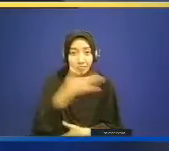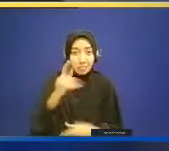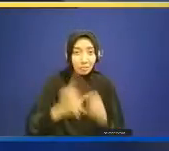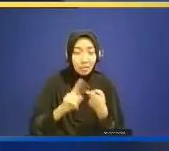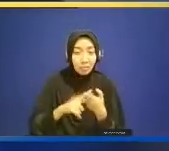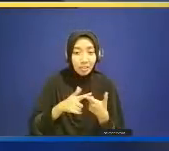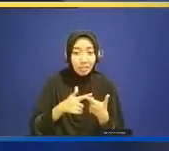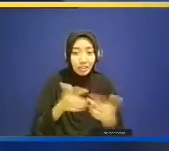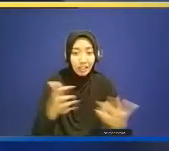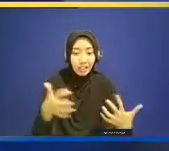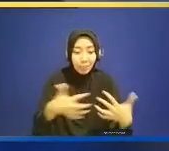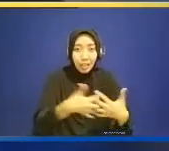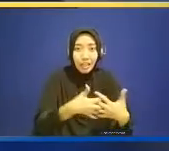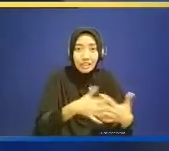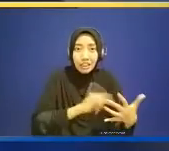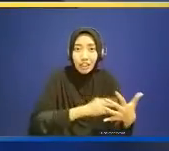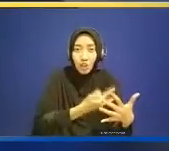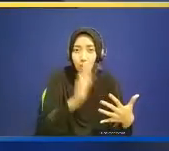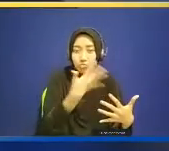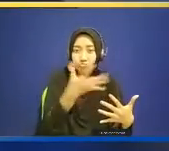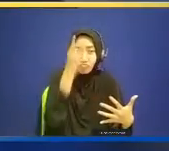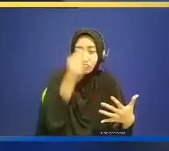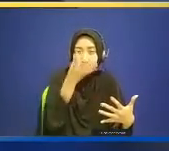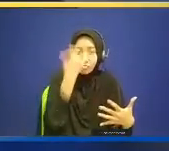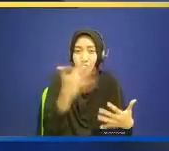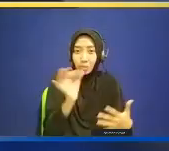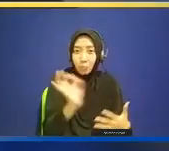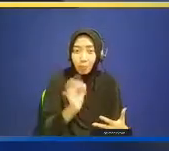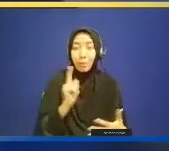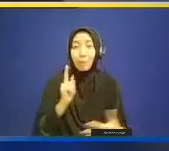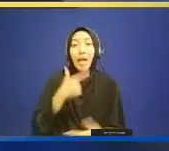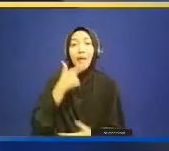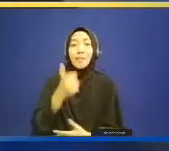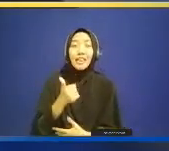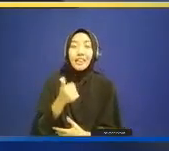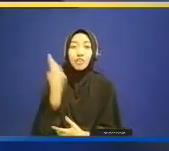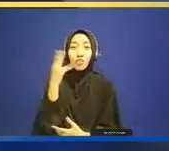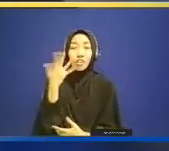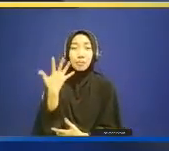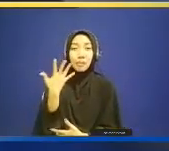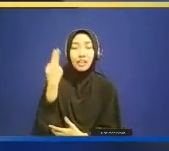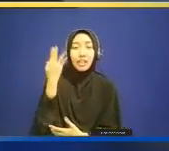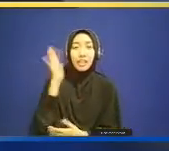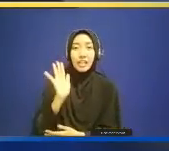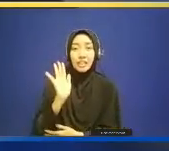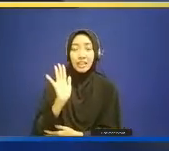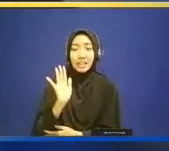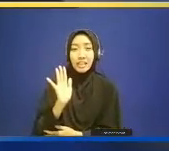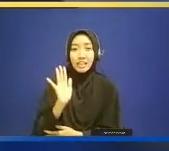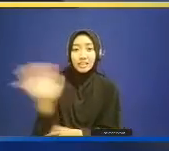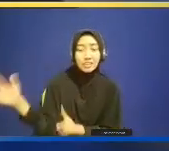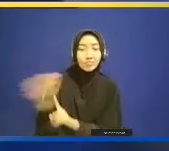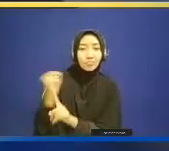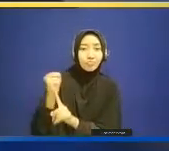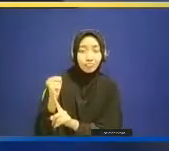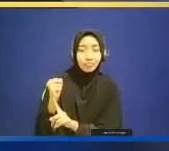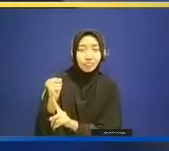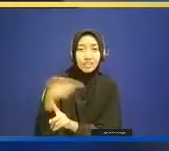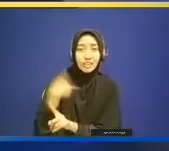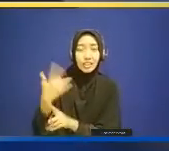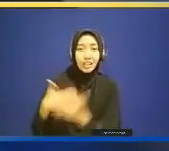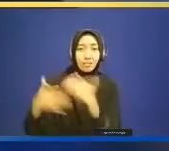sudah bisa diadaptasi teknologinya begitu karena ini yang penting juga untuk ditargetkan supaya kita lebih